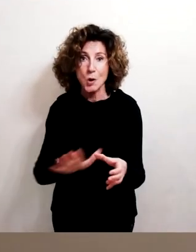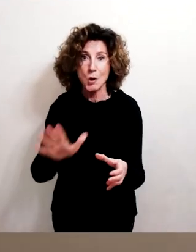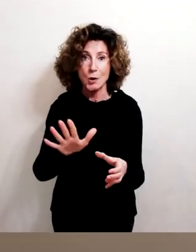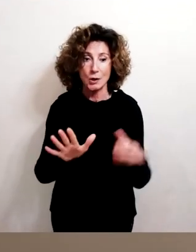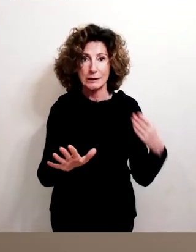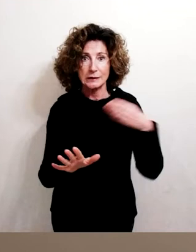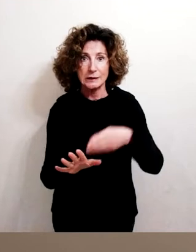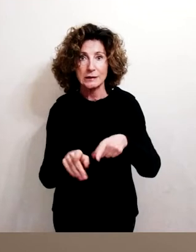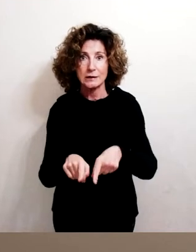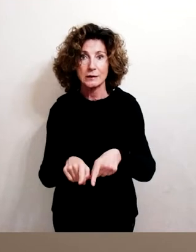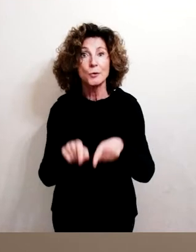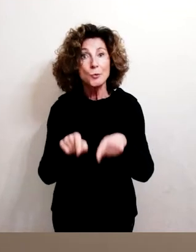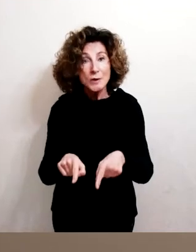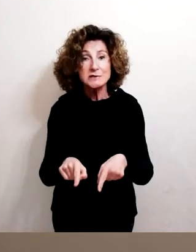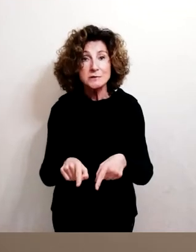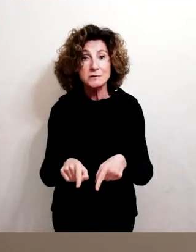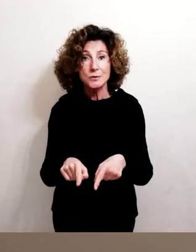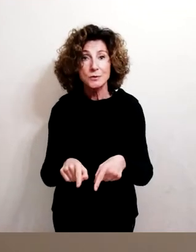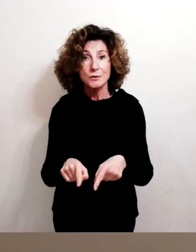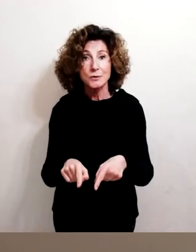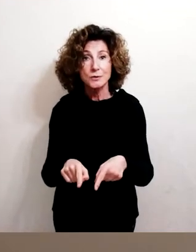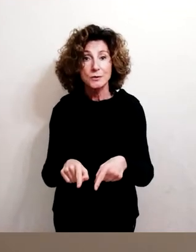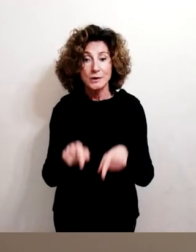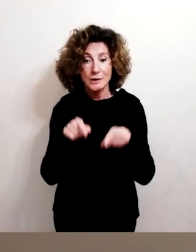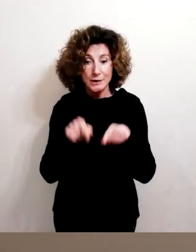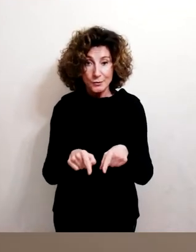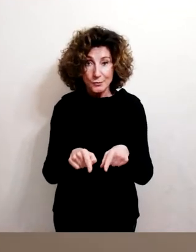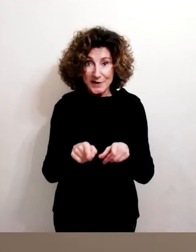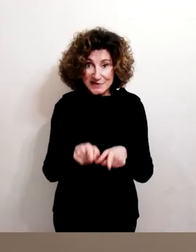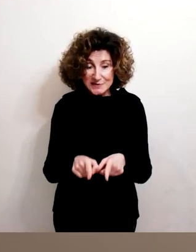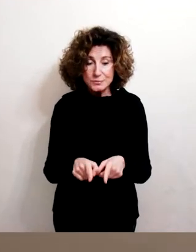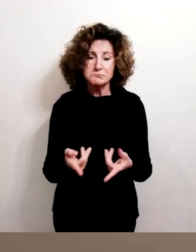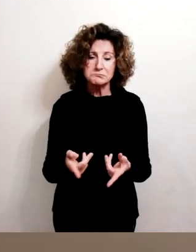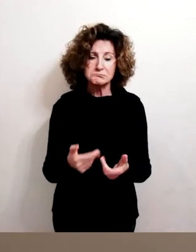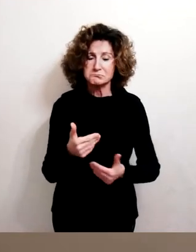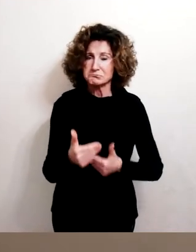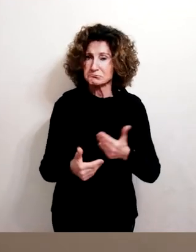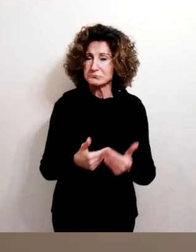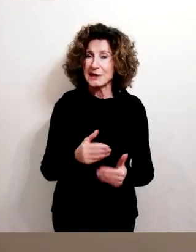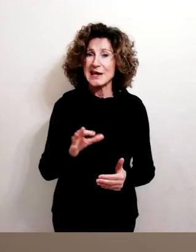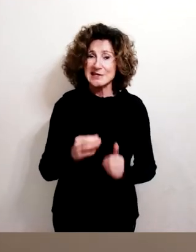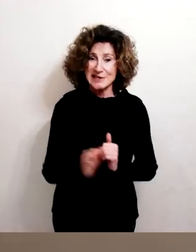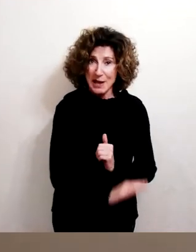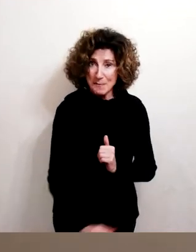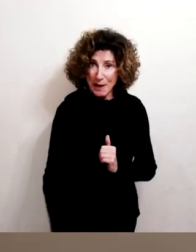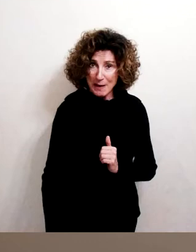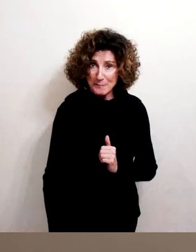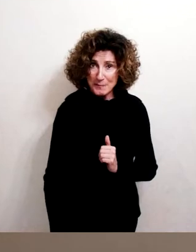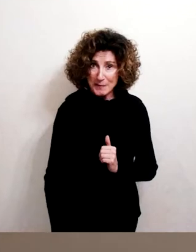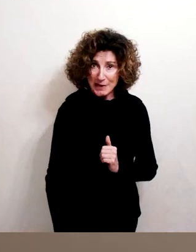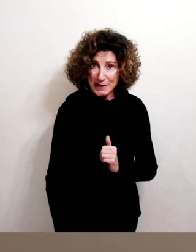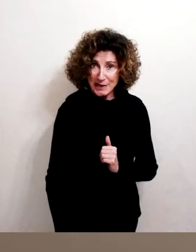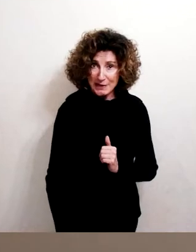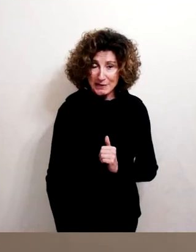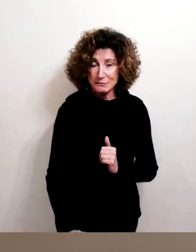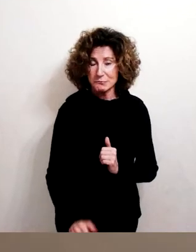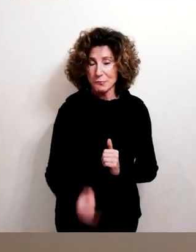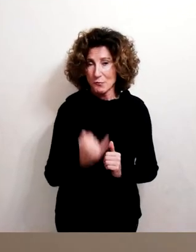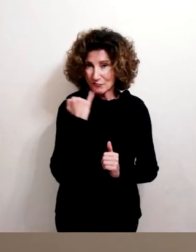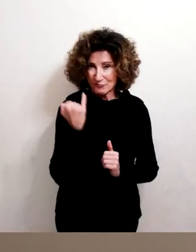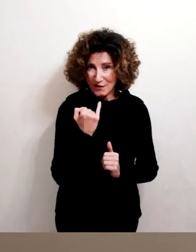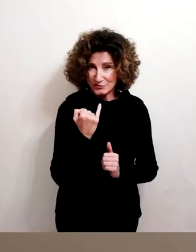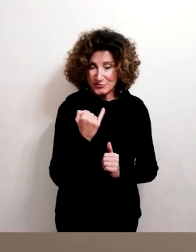sorde ed è devo dire un processo naturale e fisiologico quanto più sono più piccoli i